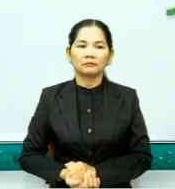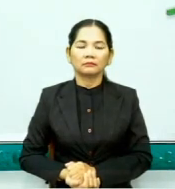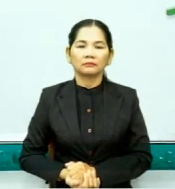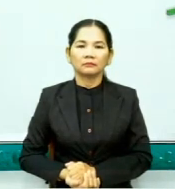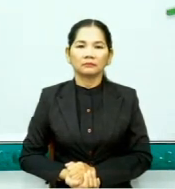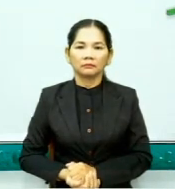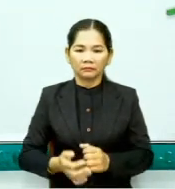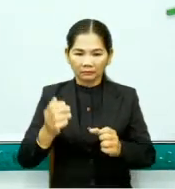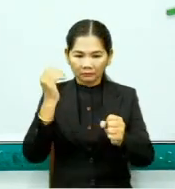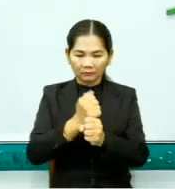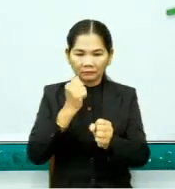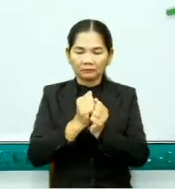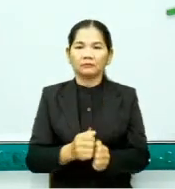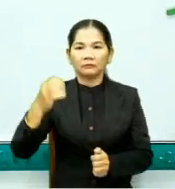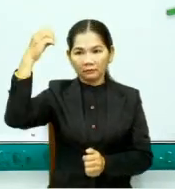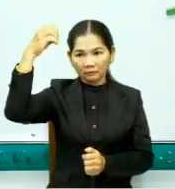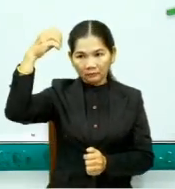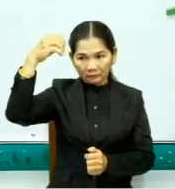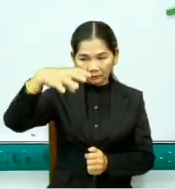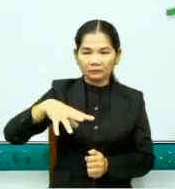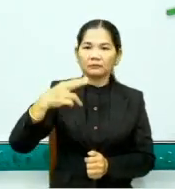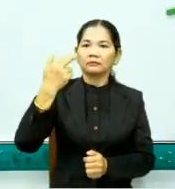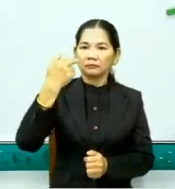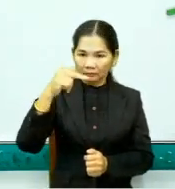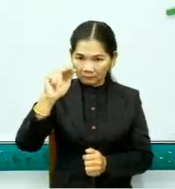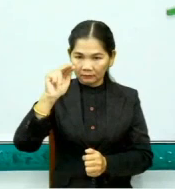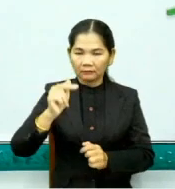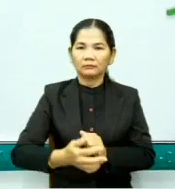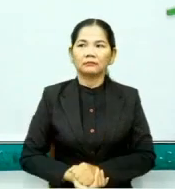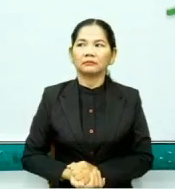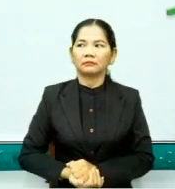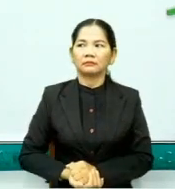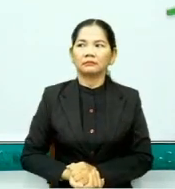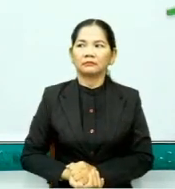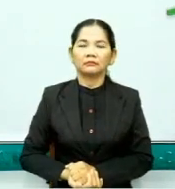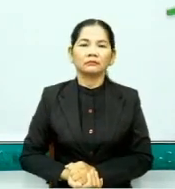Thơ làng nơi ngay tí.